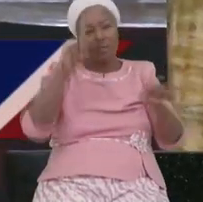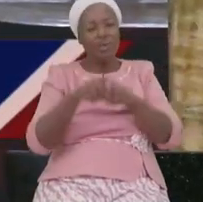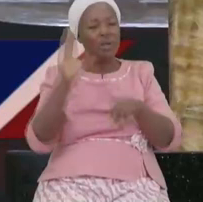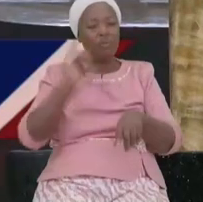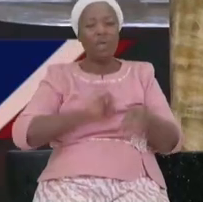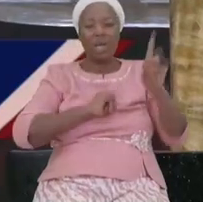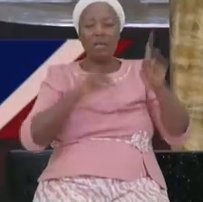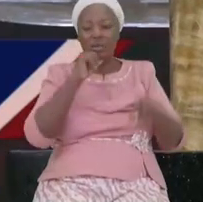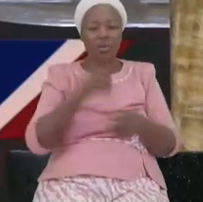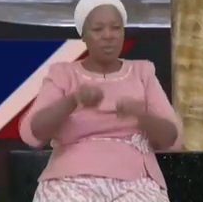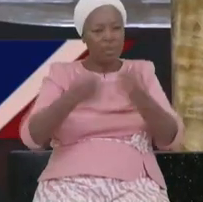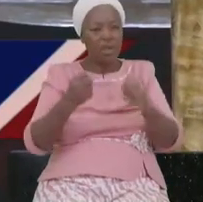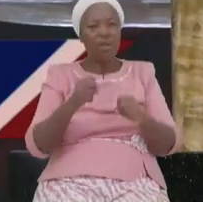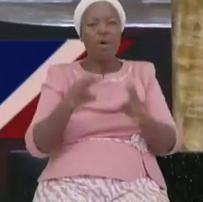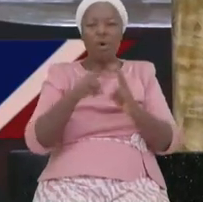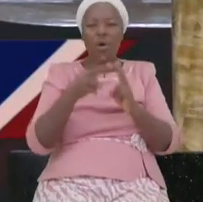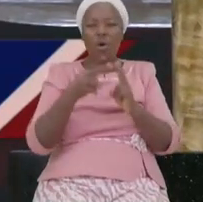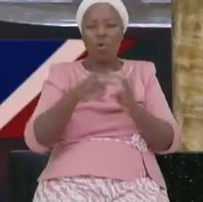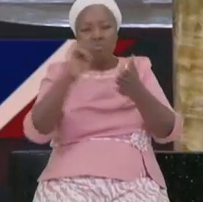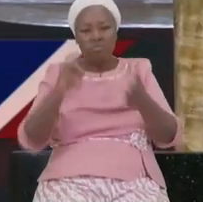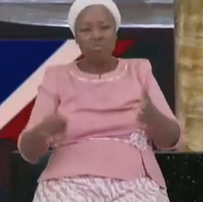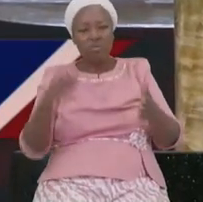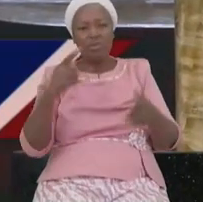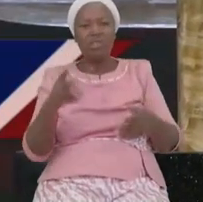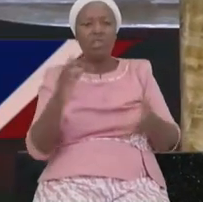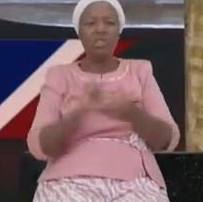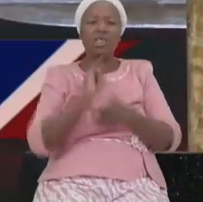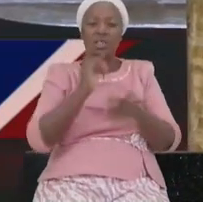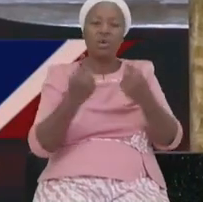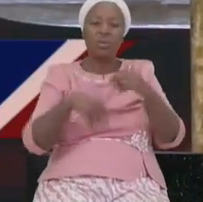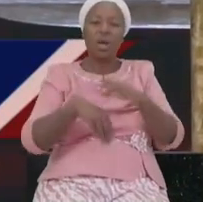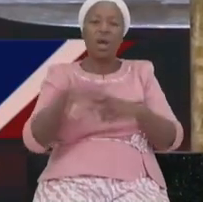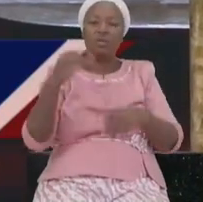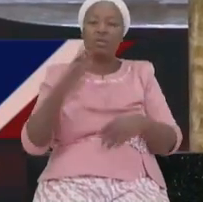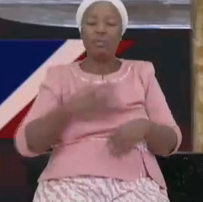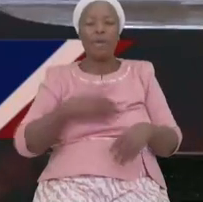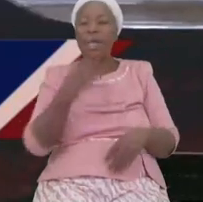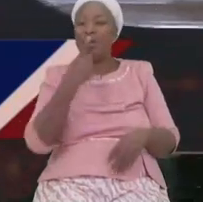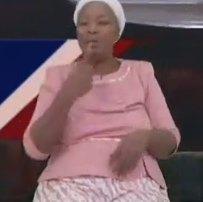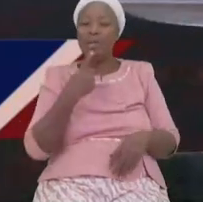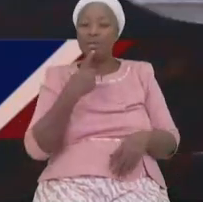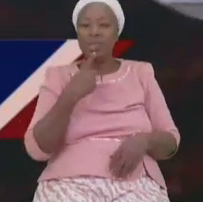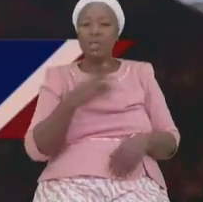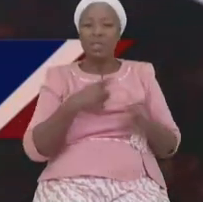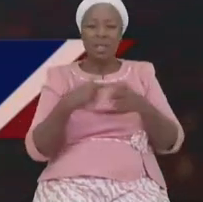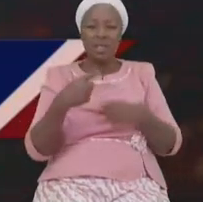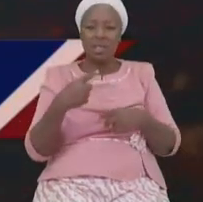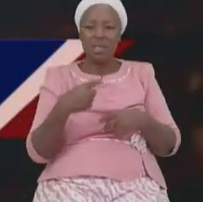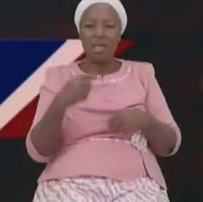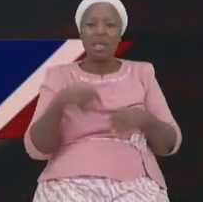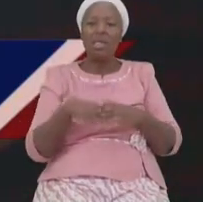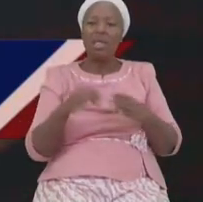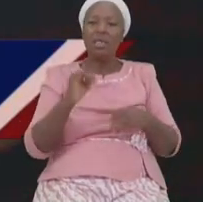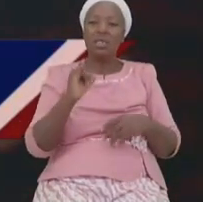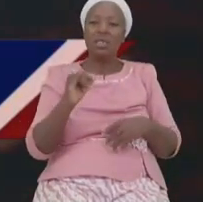ne changerai pas ce qui est sorti de mes lèvres. Il dit, est-ce que j'ai dit que je vais guérir? Est-ce